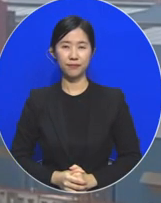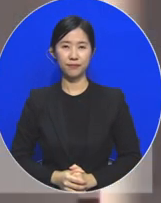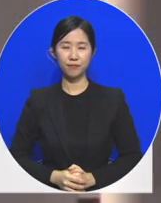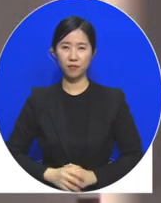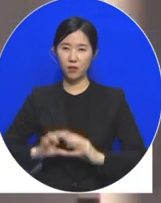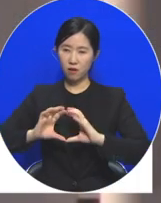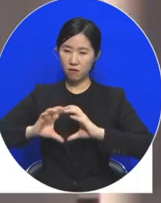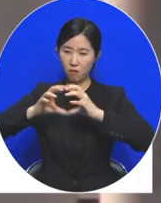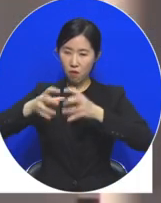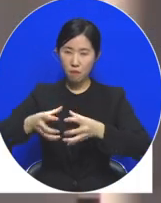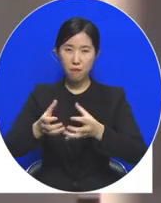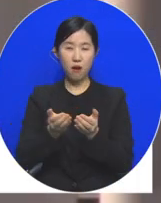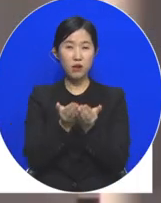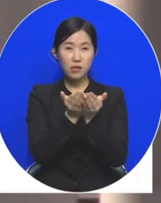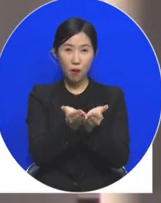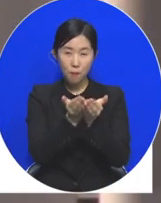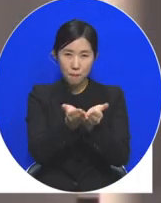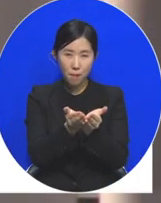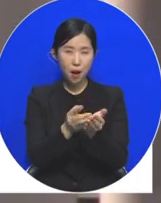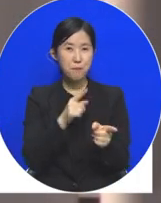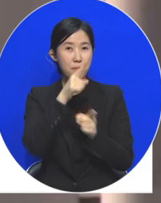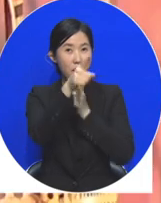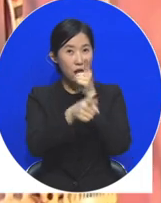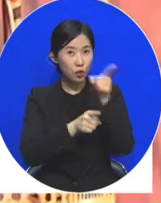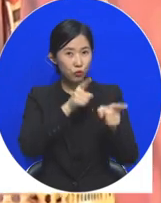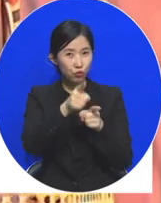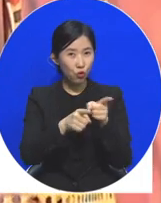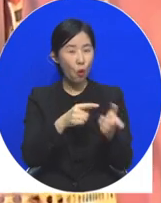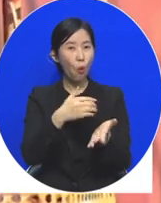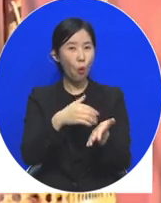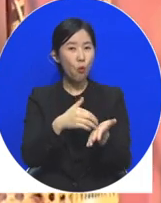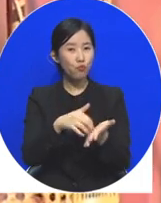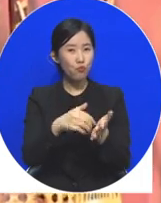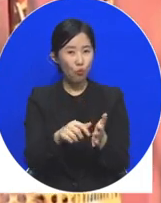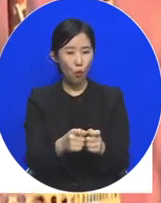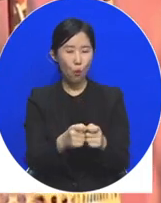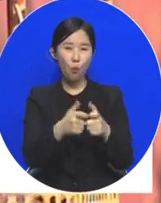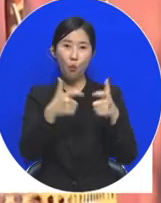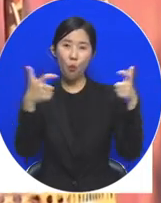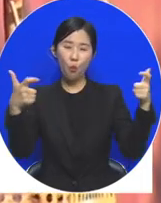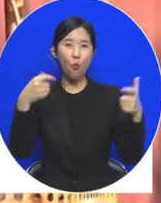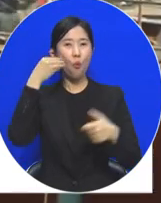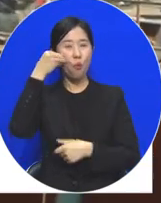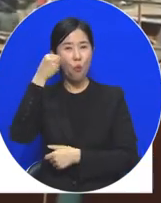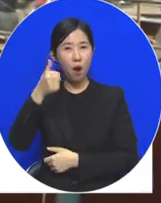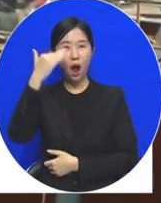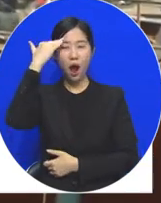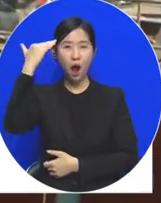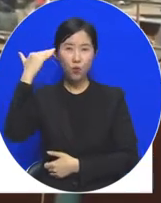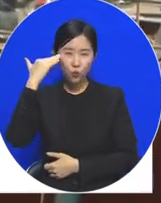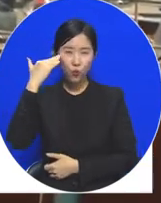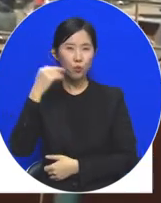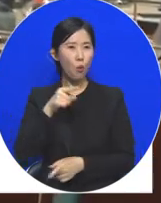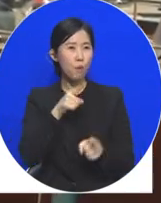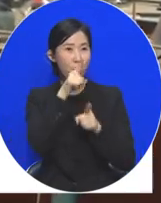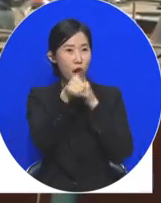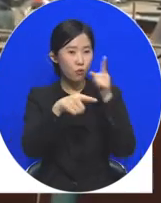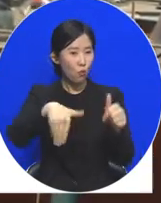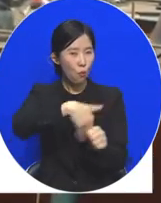글로벌 선박 시장 발주량이 최근 크게 증가하며 호조세를 유지하고 있는 상황 국내 조선산업도 발주 환경이